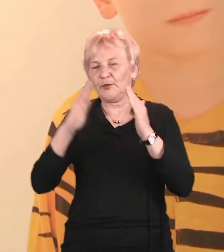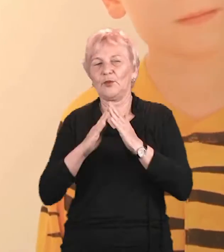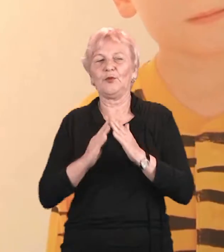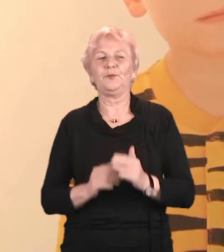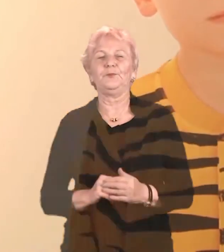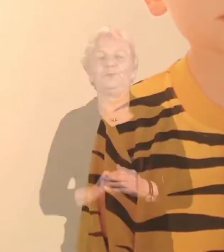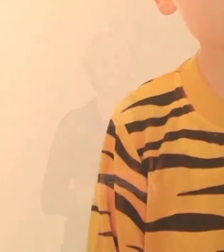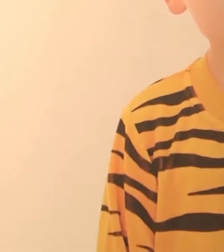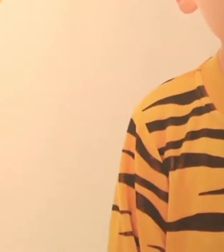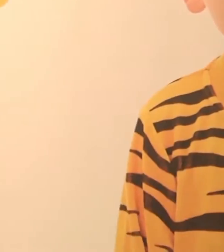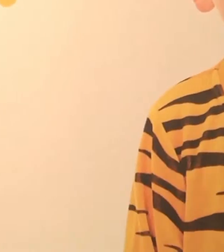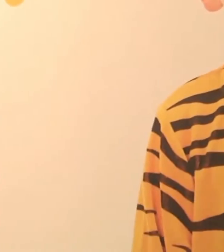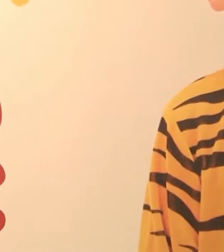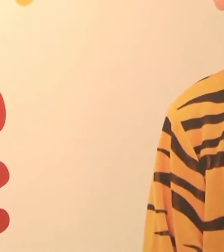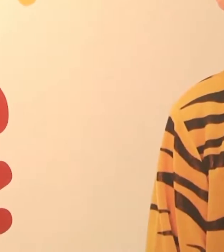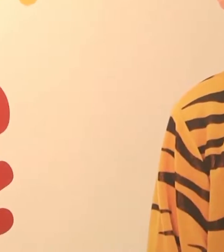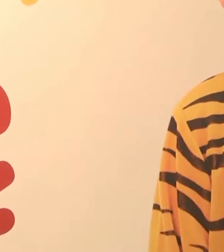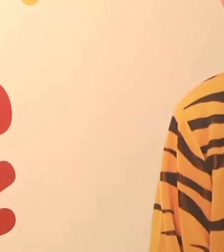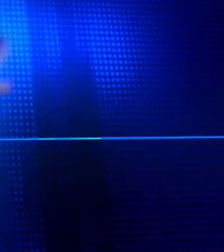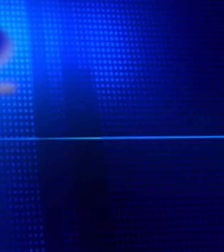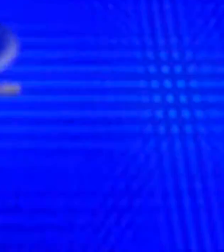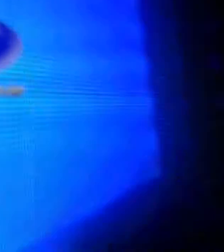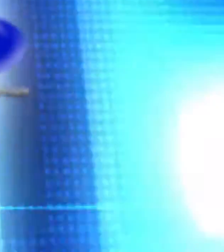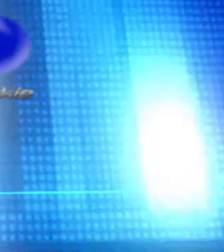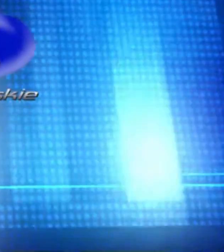również znajdują się na stronie internetowej placówki.